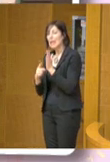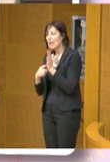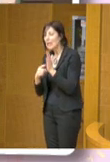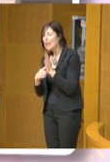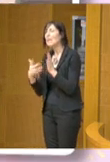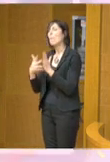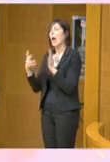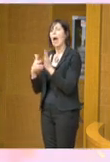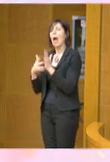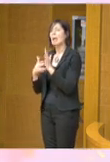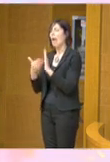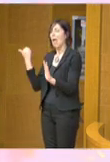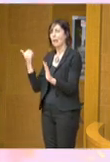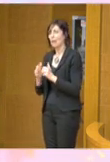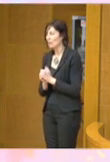tramite barriere.